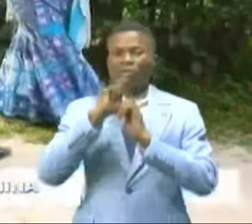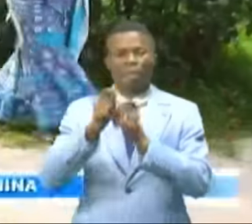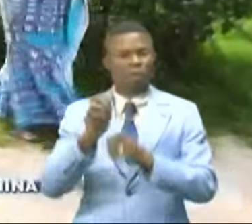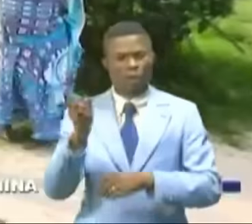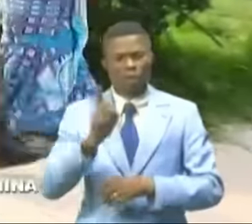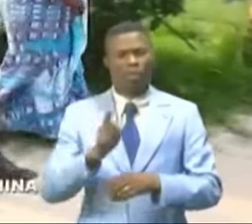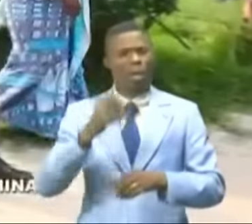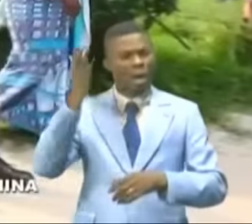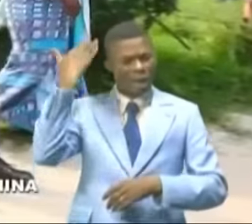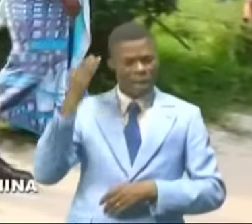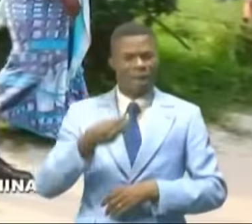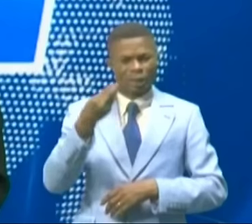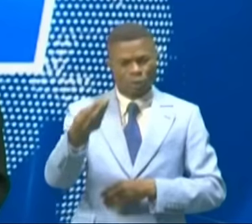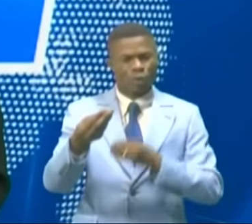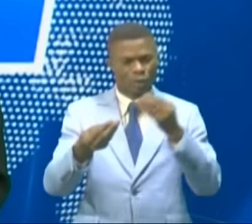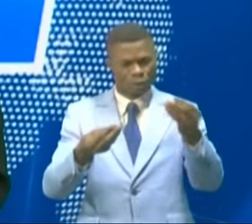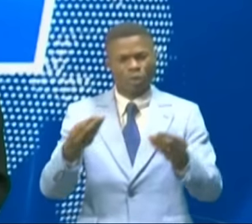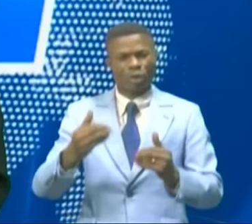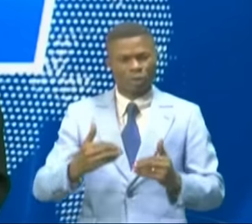davantage.